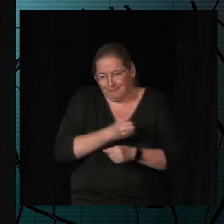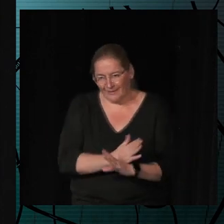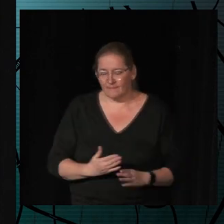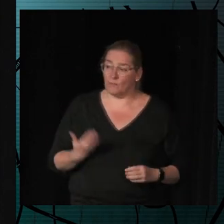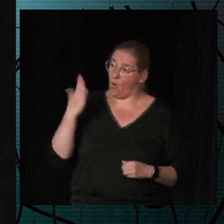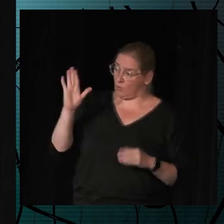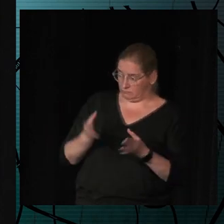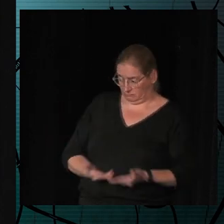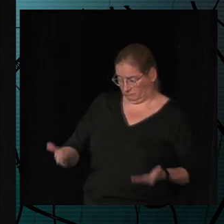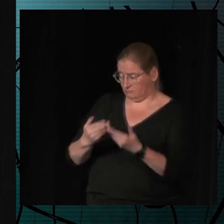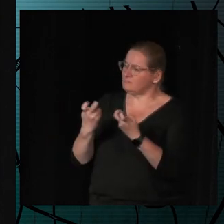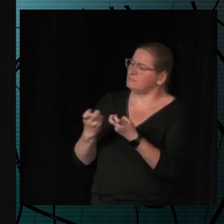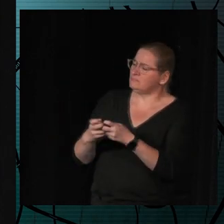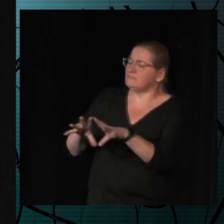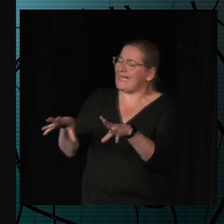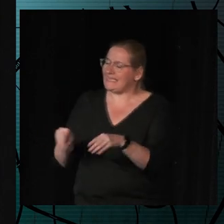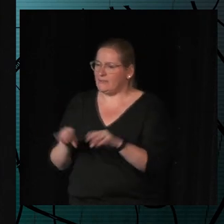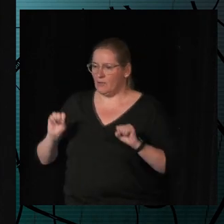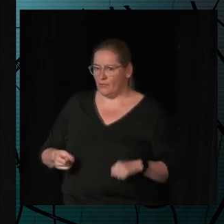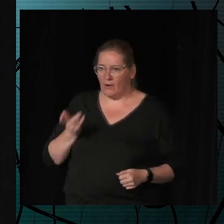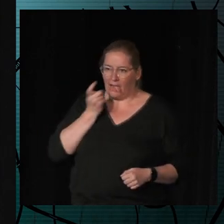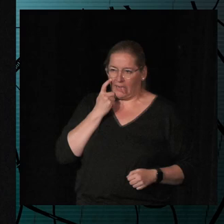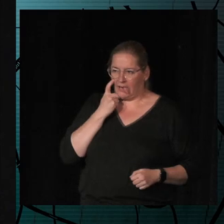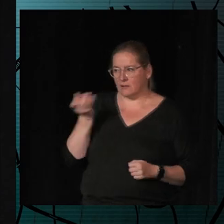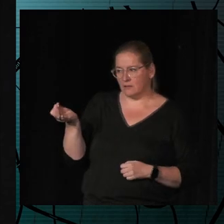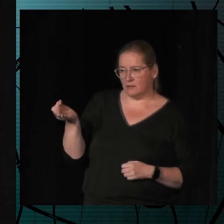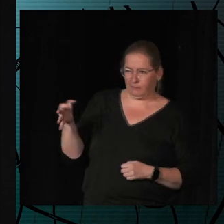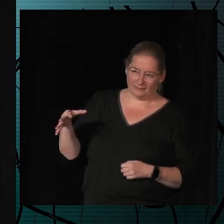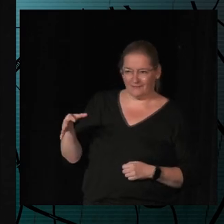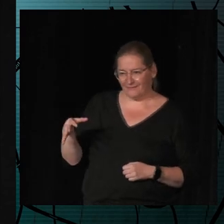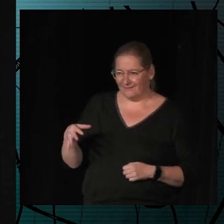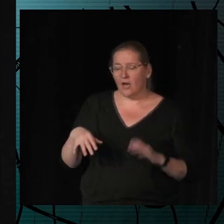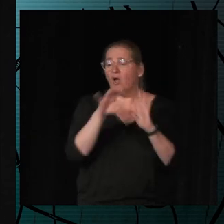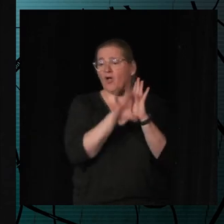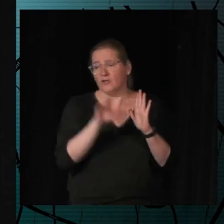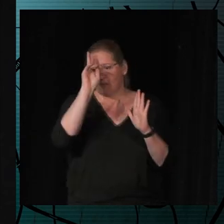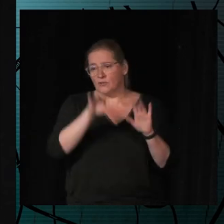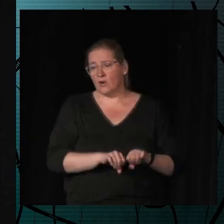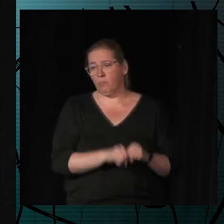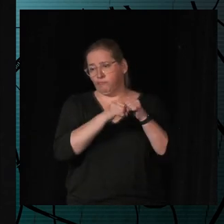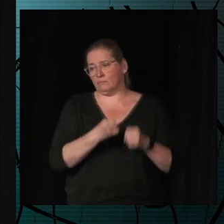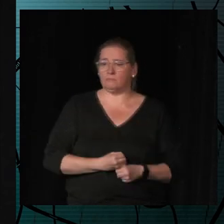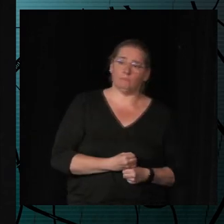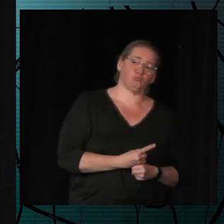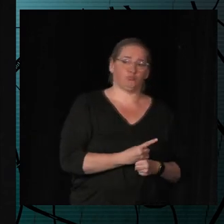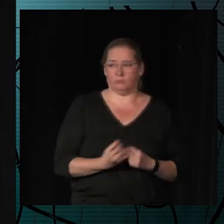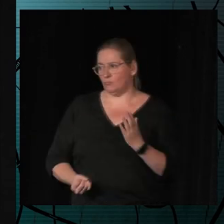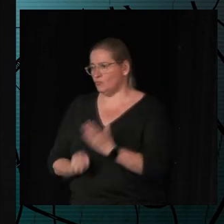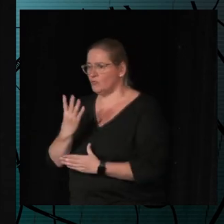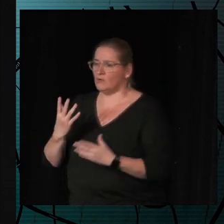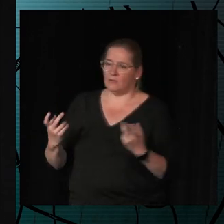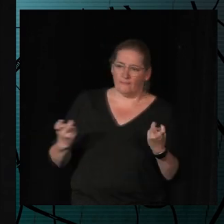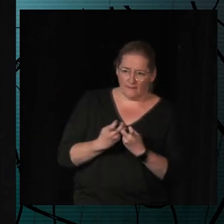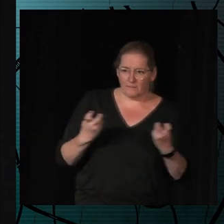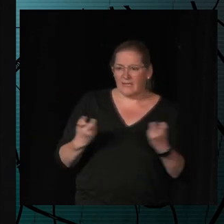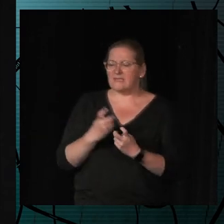un un stud une équipe peut s'amuser justement à convoquer des codes et à les tordre un petit peu je pense par exemple Deadly